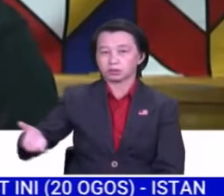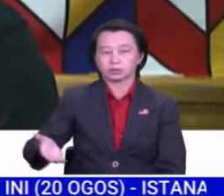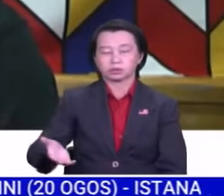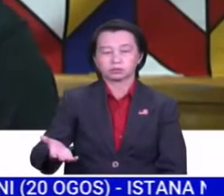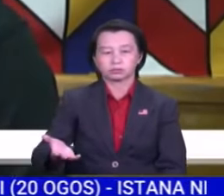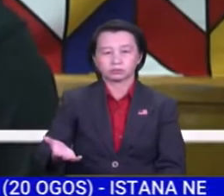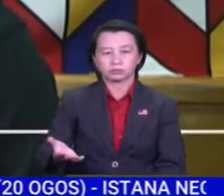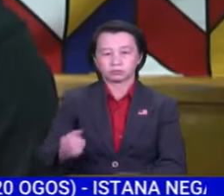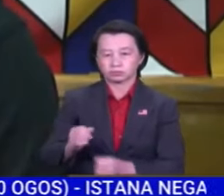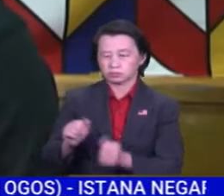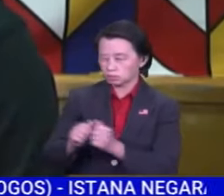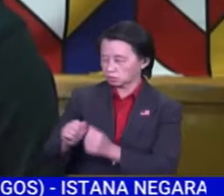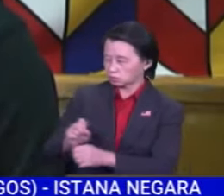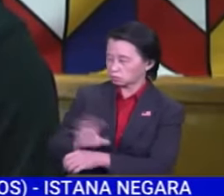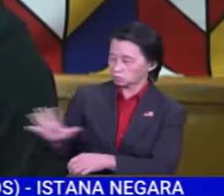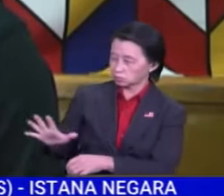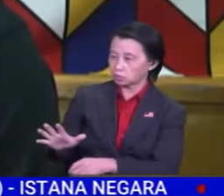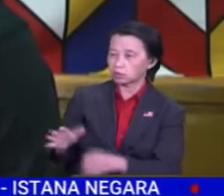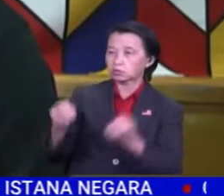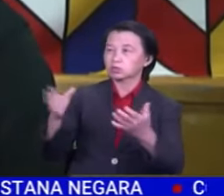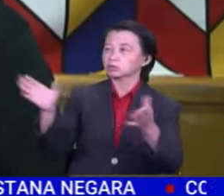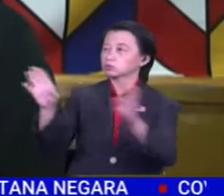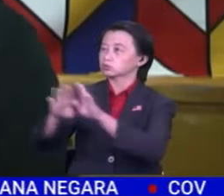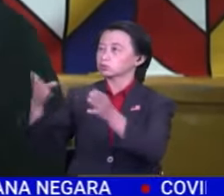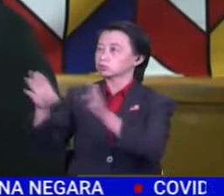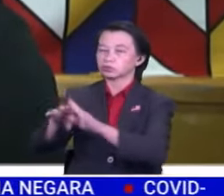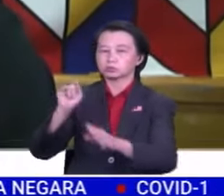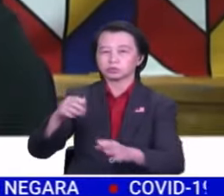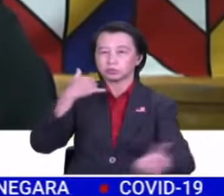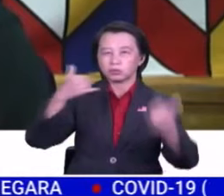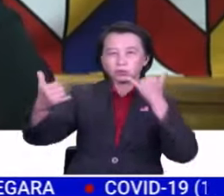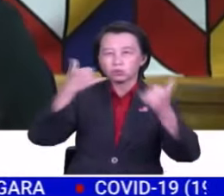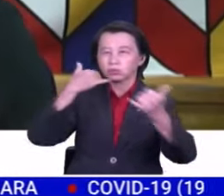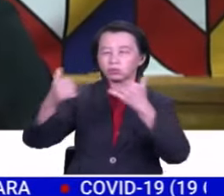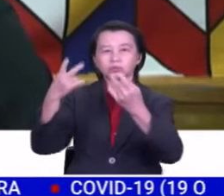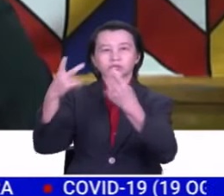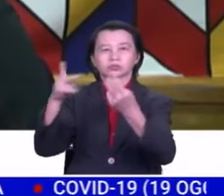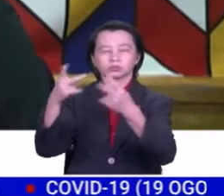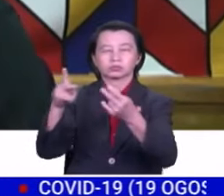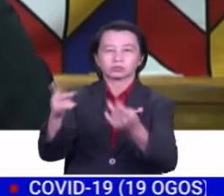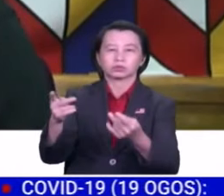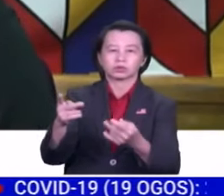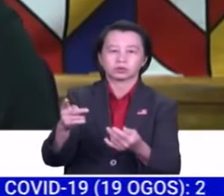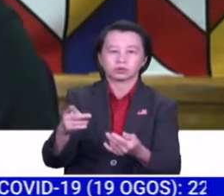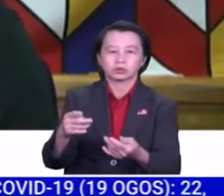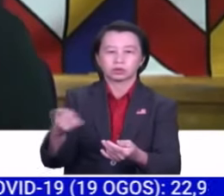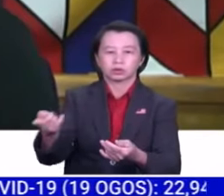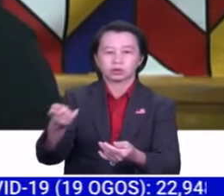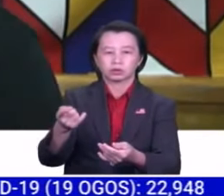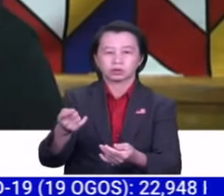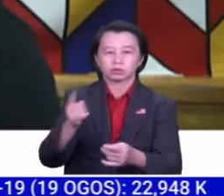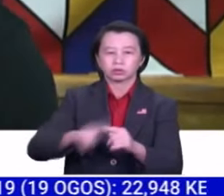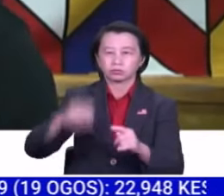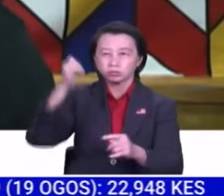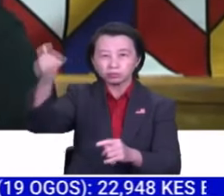keadaan pandemik, kedai tutup, memang kita kena call sendiri owner kedai. Boleh tak kita nak